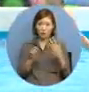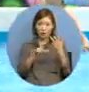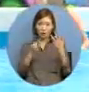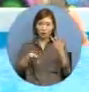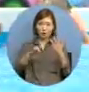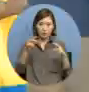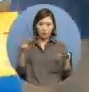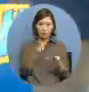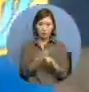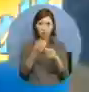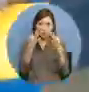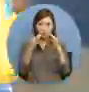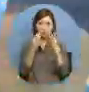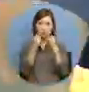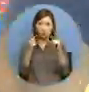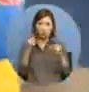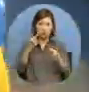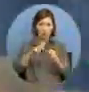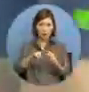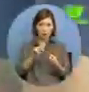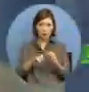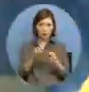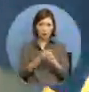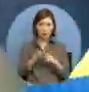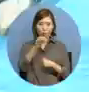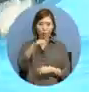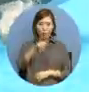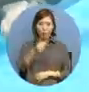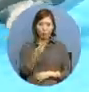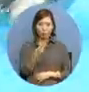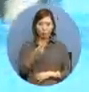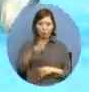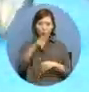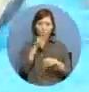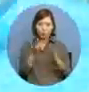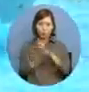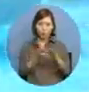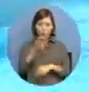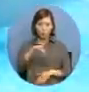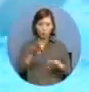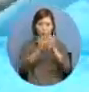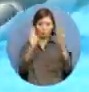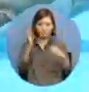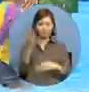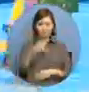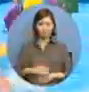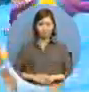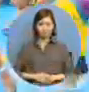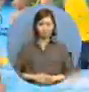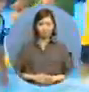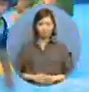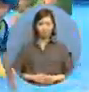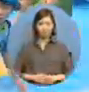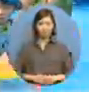주 금요일과 토요일에는 성북구 월곡초등학교에 물놀이장이 개장합니다. CNN 뉴스 박용입니다.